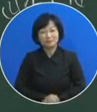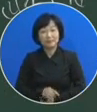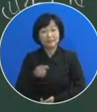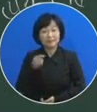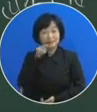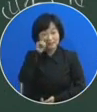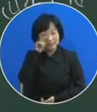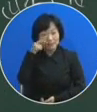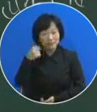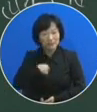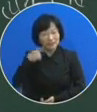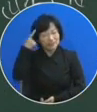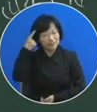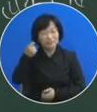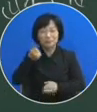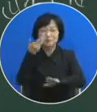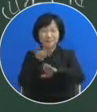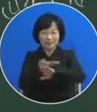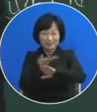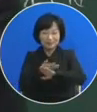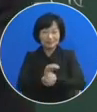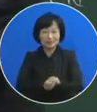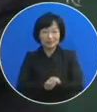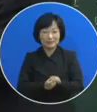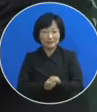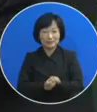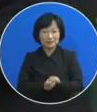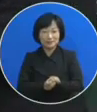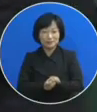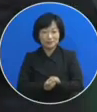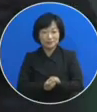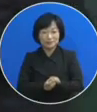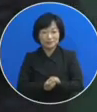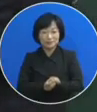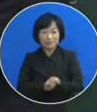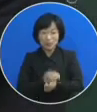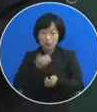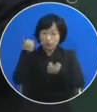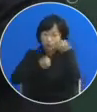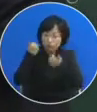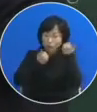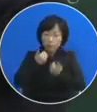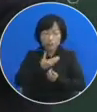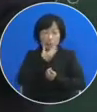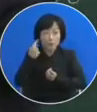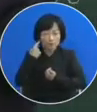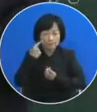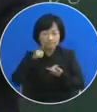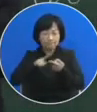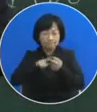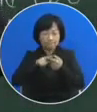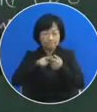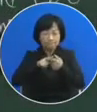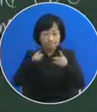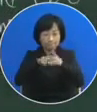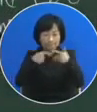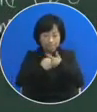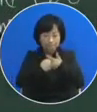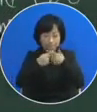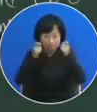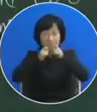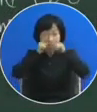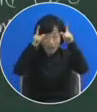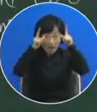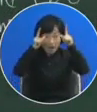그렇게 생각해요. But I don't think 어느 시대에 누구든지 이 복음에 대한 이유를 깨달은 사람에게 하나님은 성경에 약속된